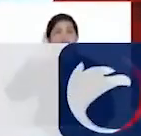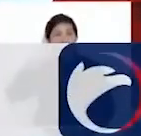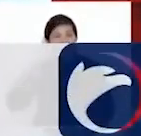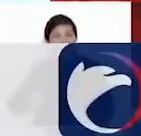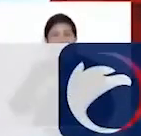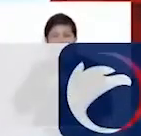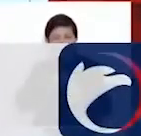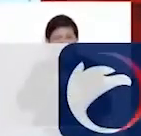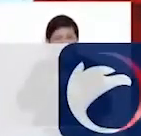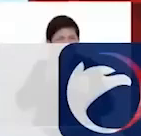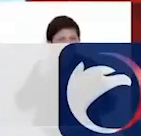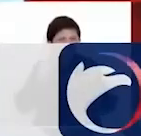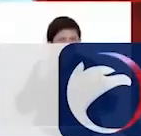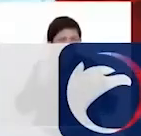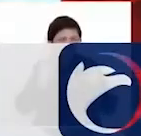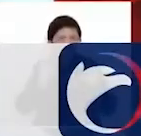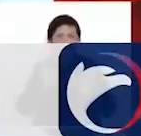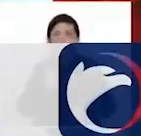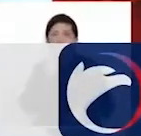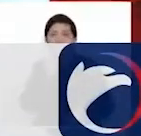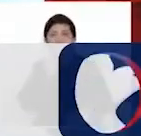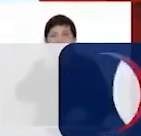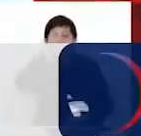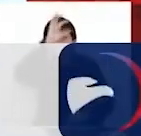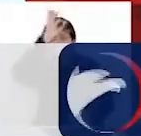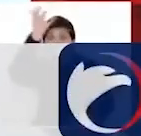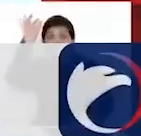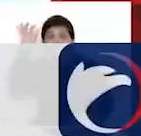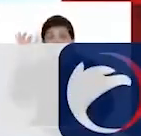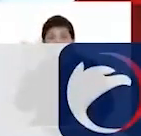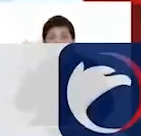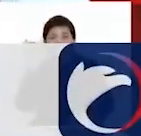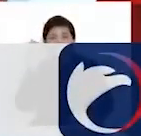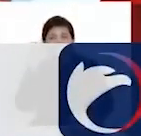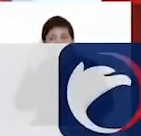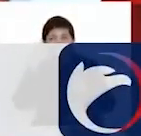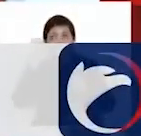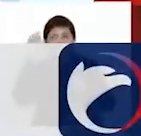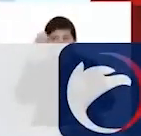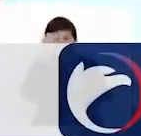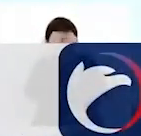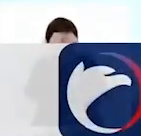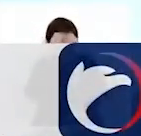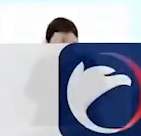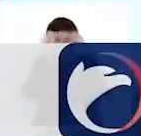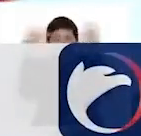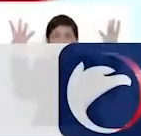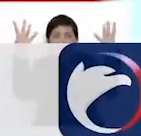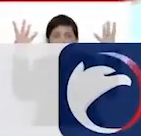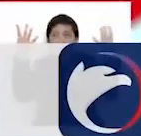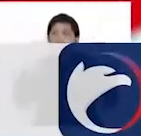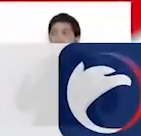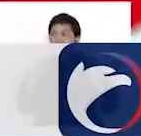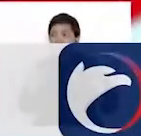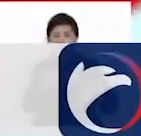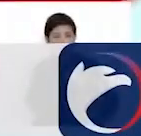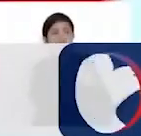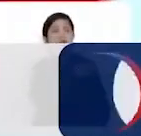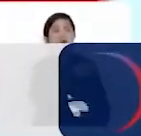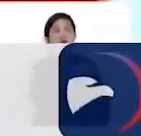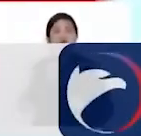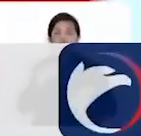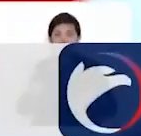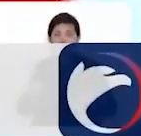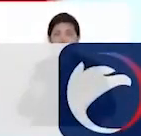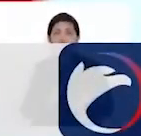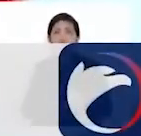berkreasi maka kami lebih menawarkan cara-cara untuk mereka berkembang dengan apa yang dimiliki oleh mereka karena saya